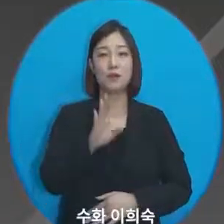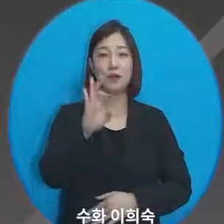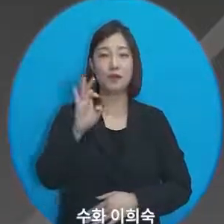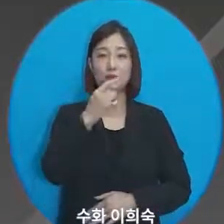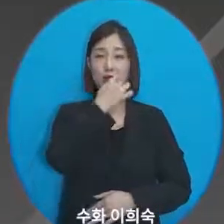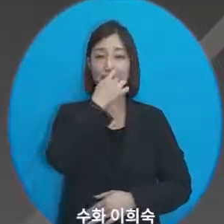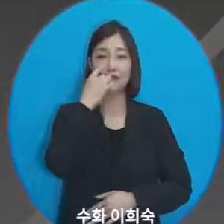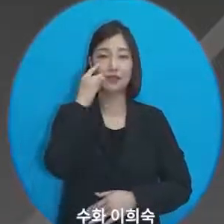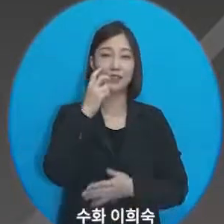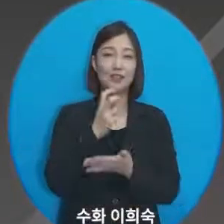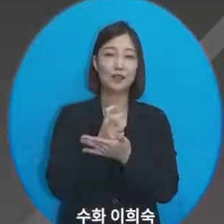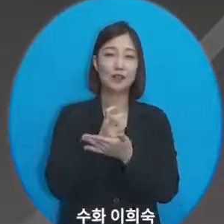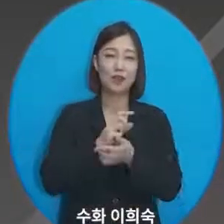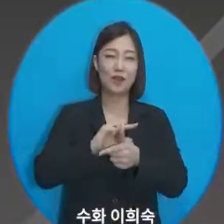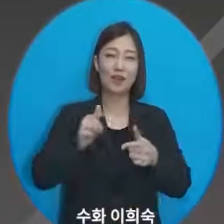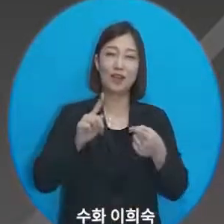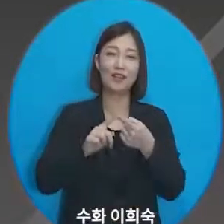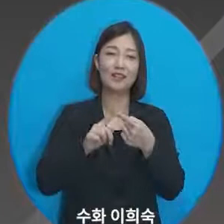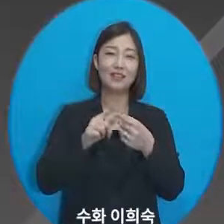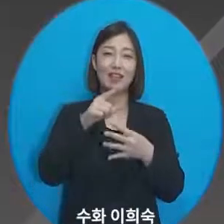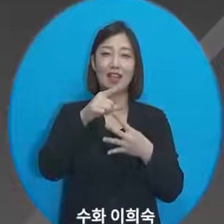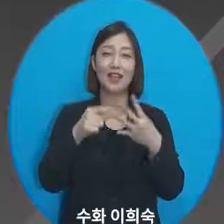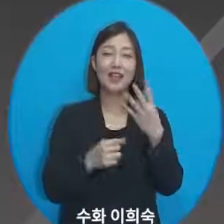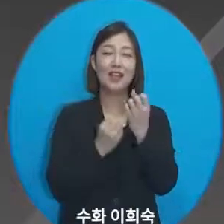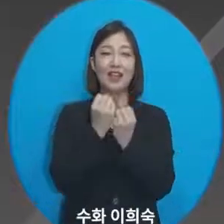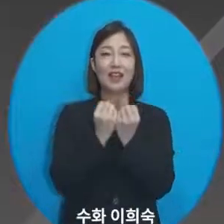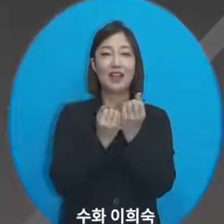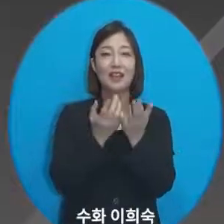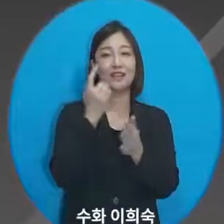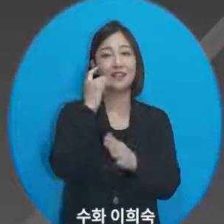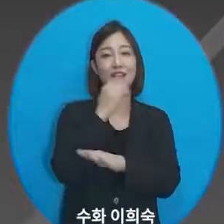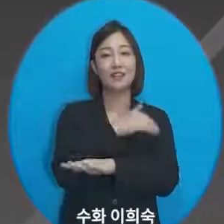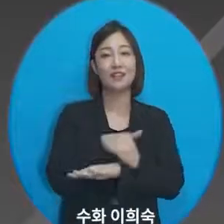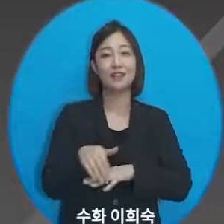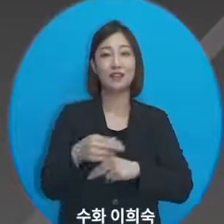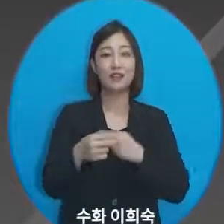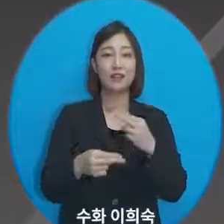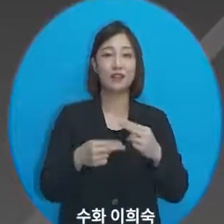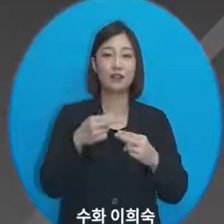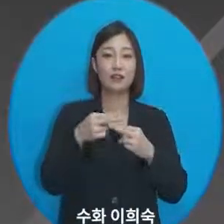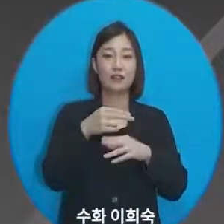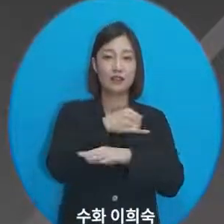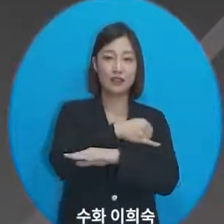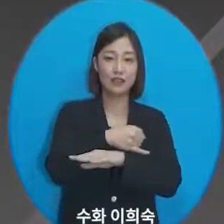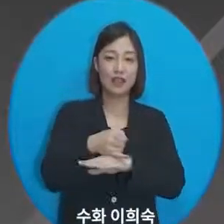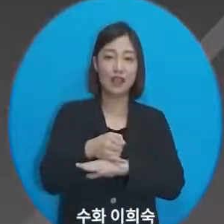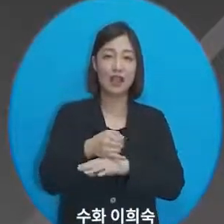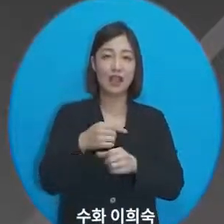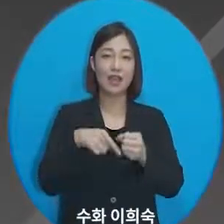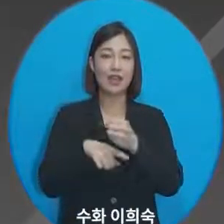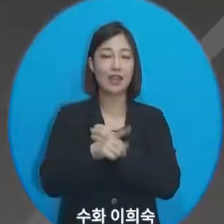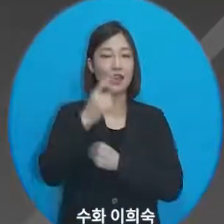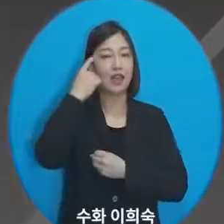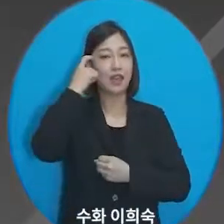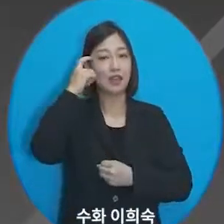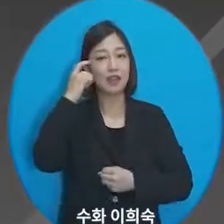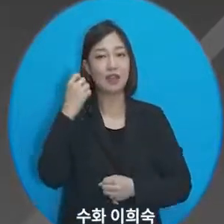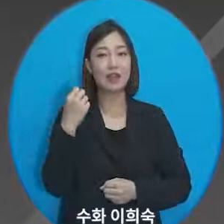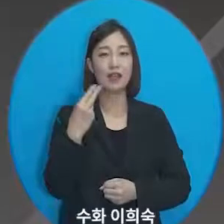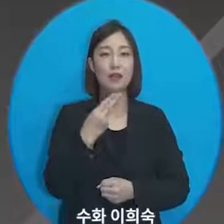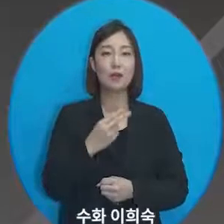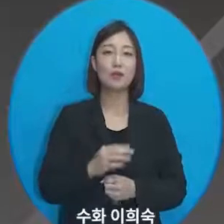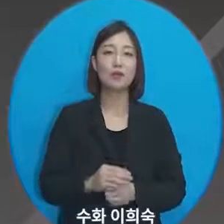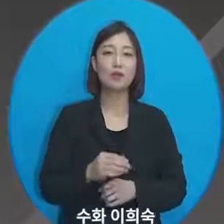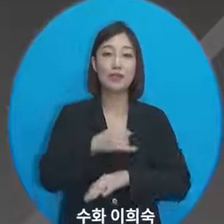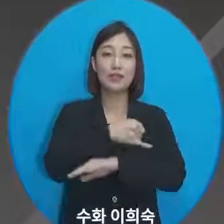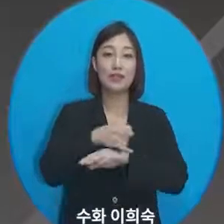제도 여러 가지 말씀드리고요. 유니버설 디자인의 개념과 그다음에 디자인 경기에 대한 말씀을